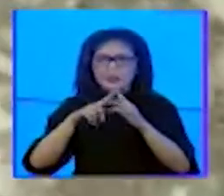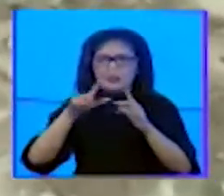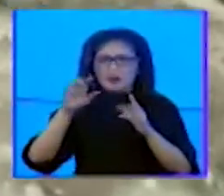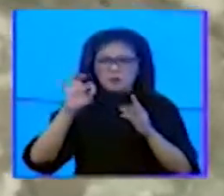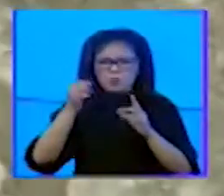selalu kemarin laporkan a